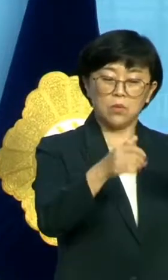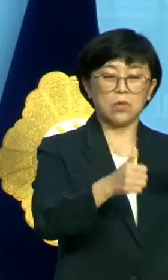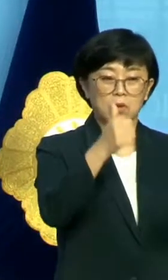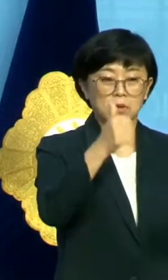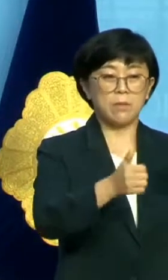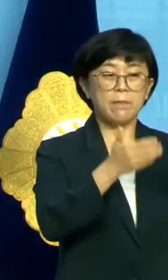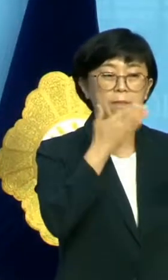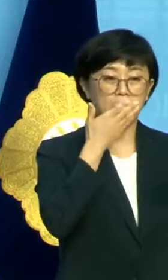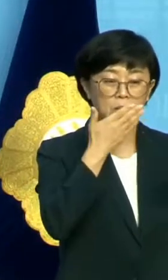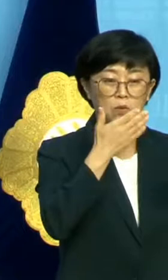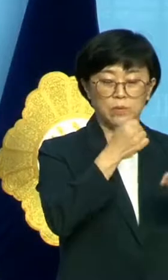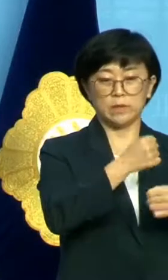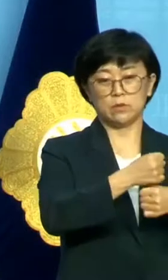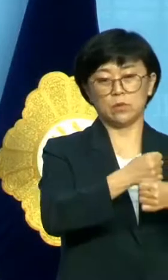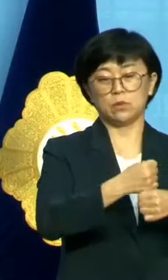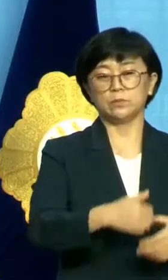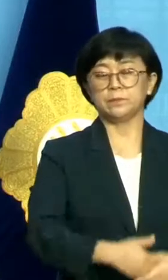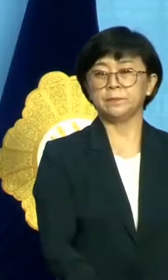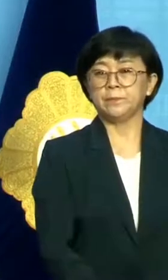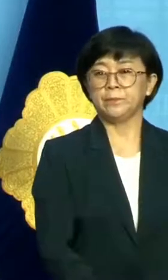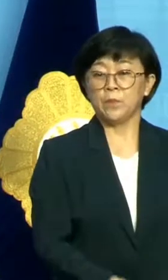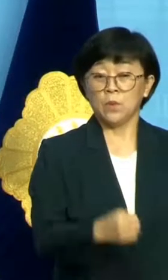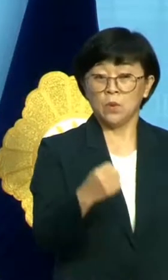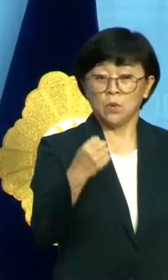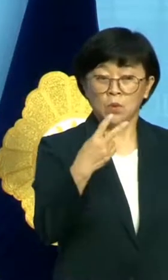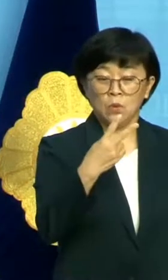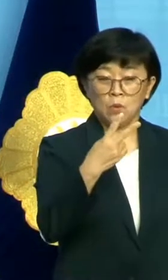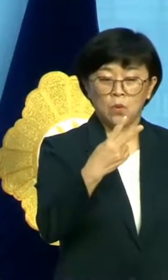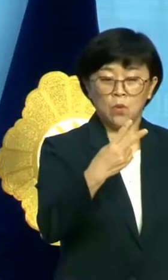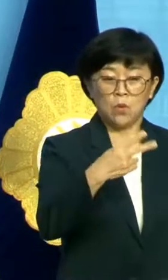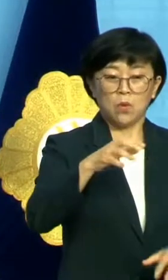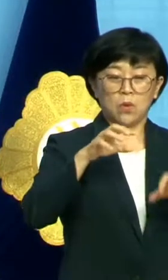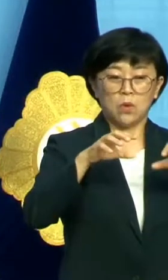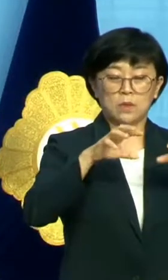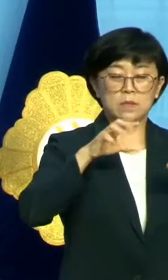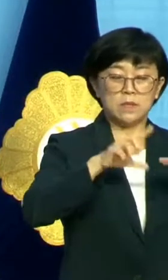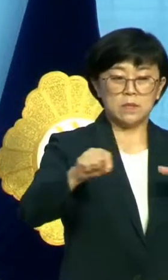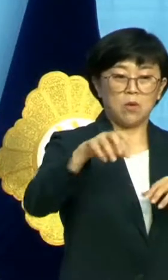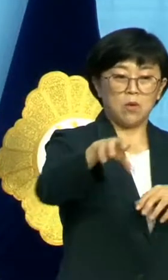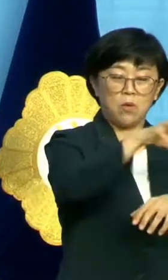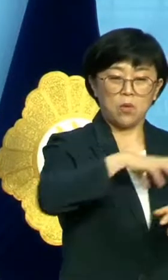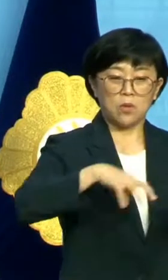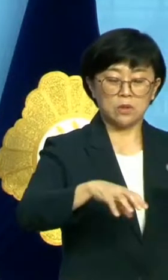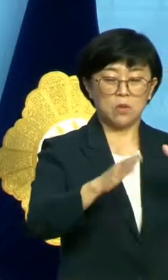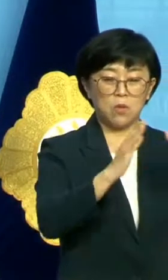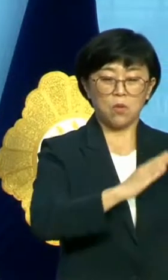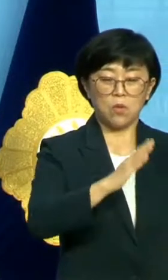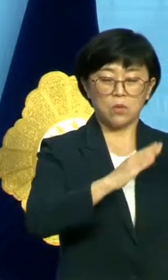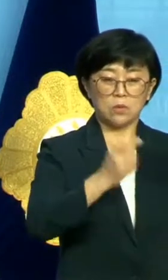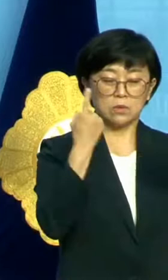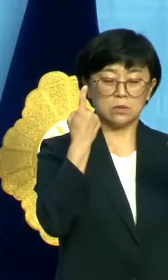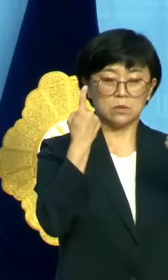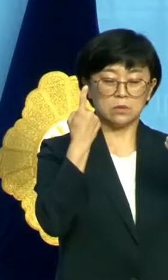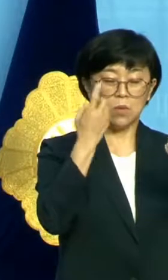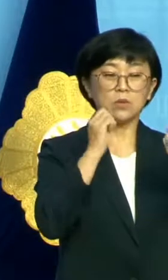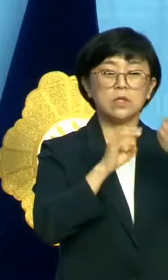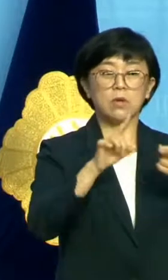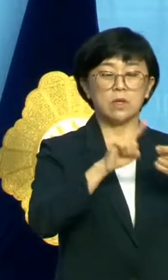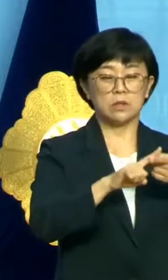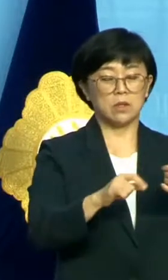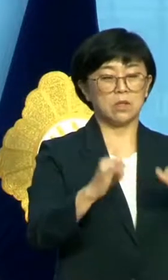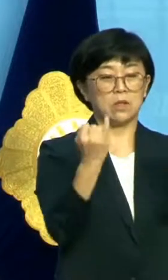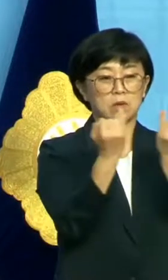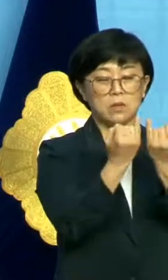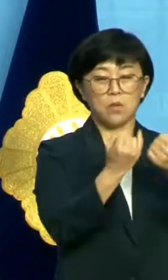경선을 치를 수 있도록 하겠습니다. 그리고 기초자치단체 의원회 공천에서 여성의 비율을 50%로